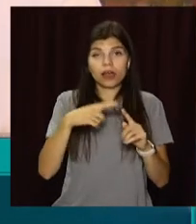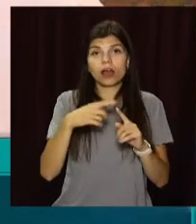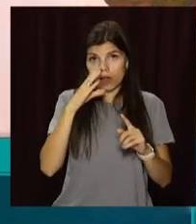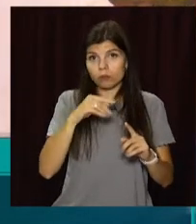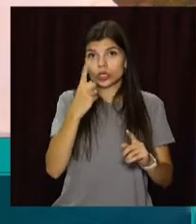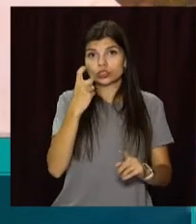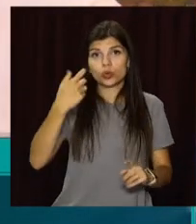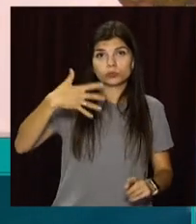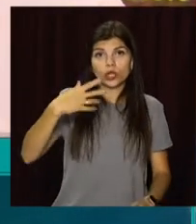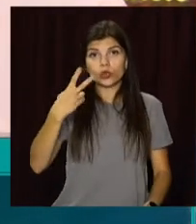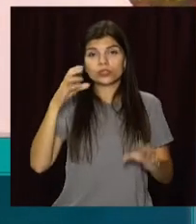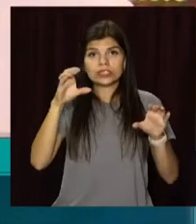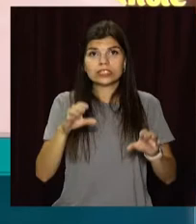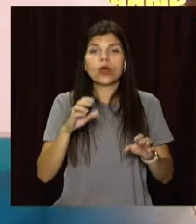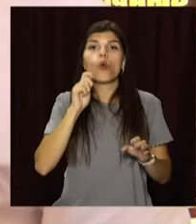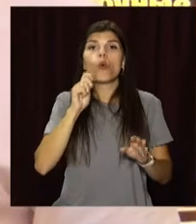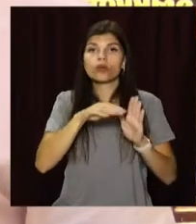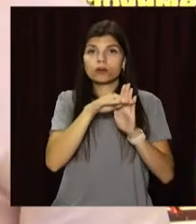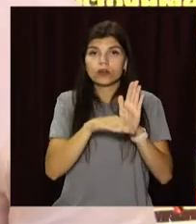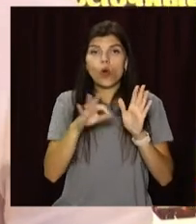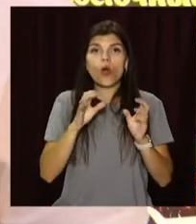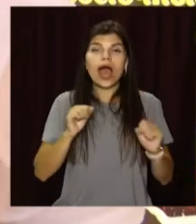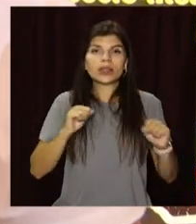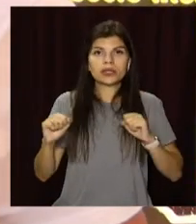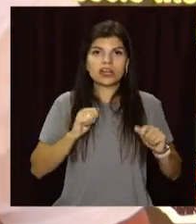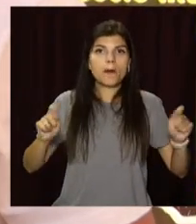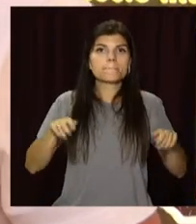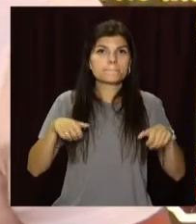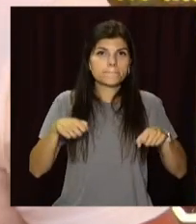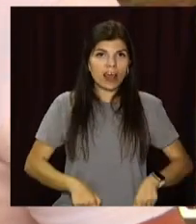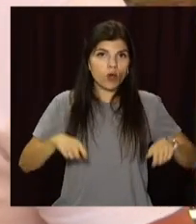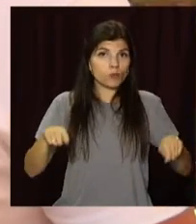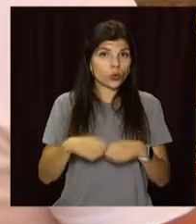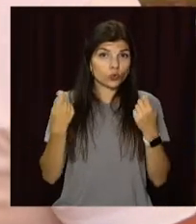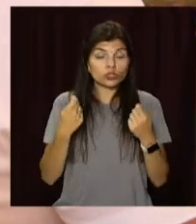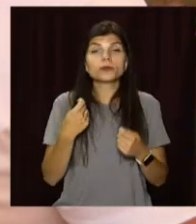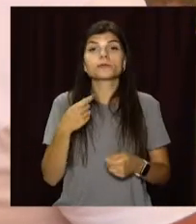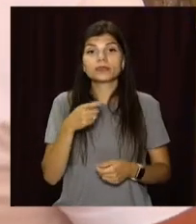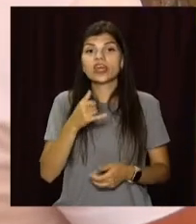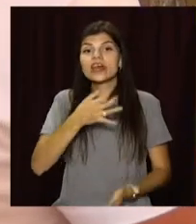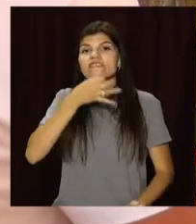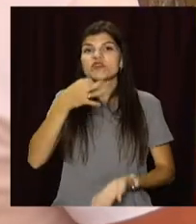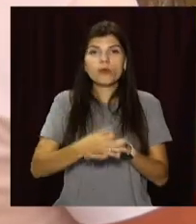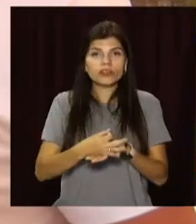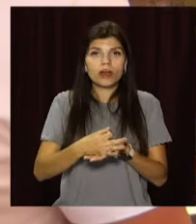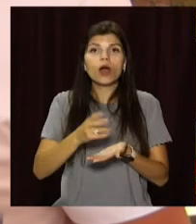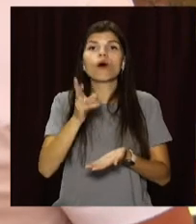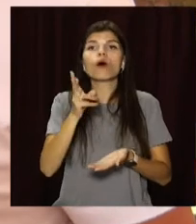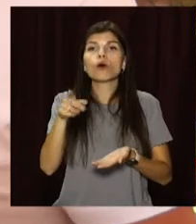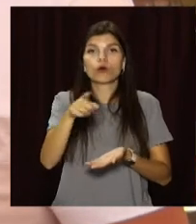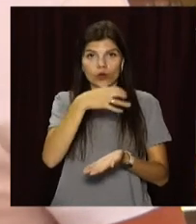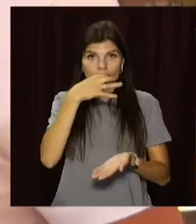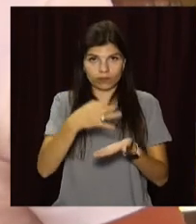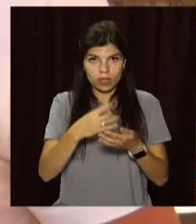статтею 152 Кодексу України про адміністративні правопорушення. І відповідальність за